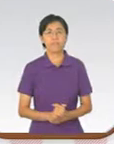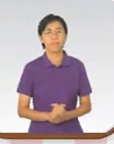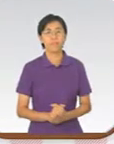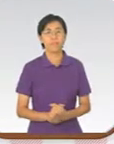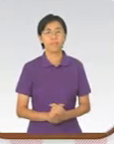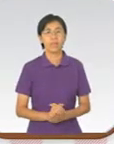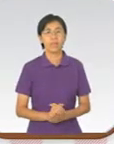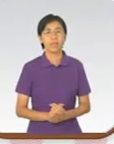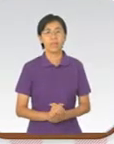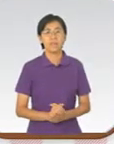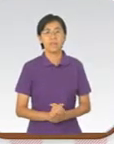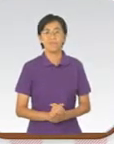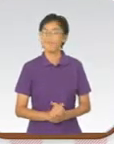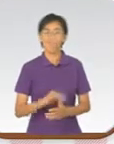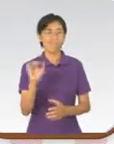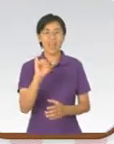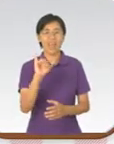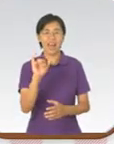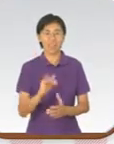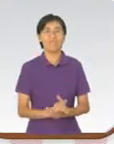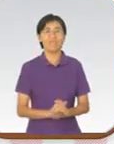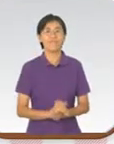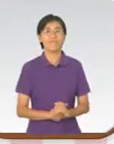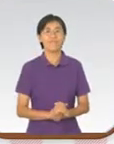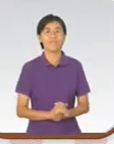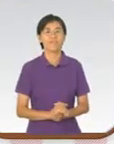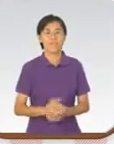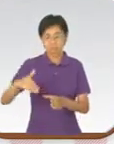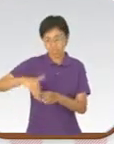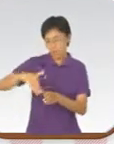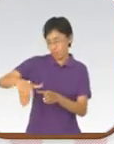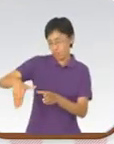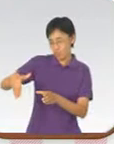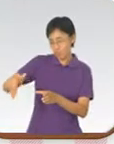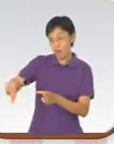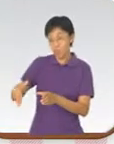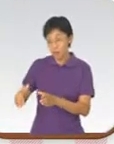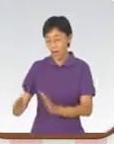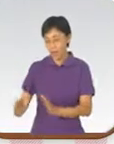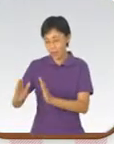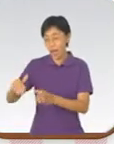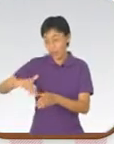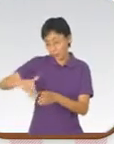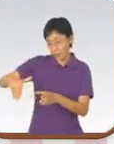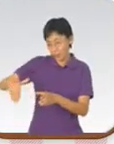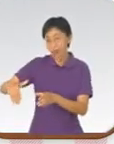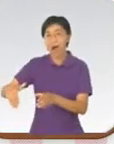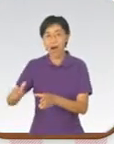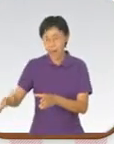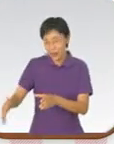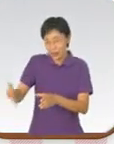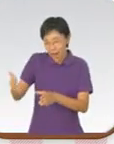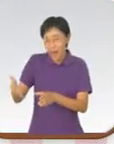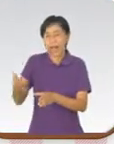งนี้ยังไม่ค่อยแข็งเท่าไหร่นิดๆนะคะแต่ว่าถ้าตั้งยอดแข็งนี่มันจะแบบคือจับขึ้นมาแล้วมันจะแข็งมากจะ เห็น